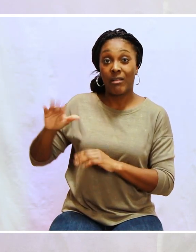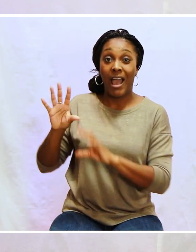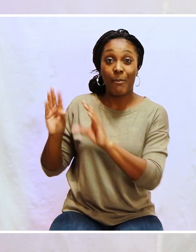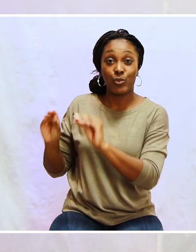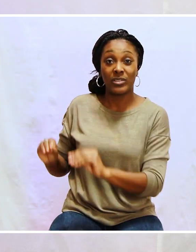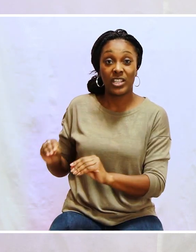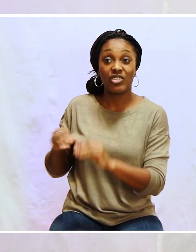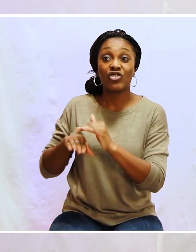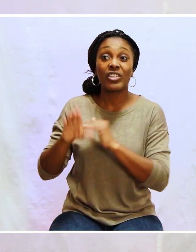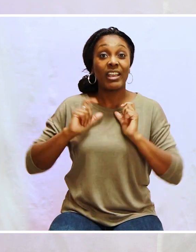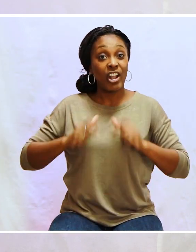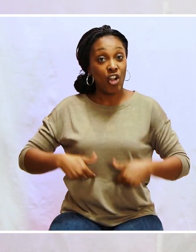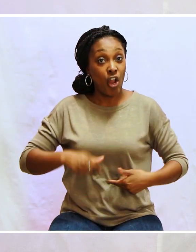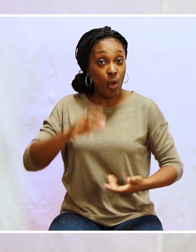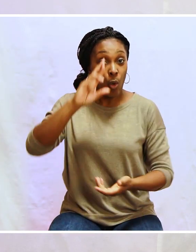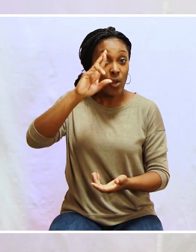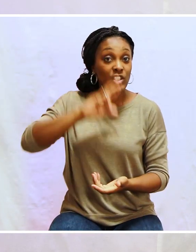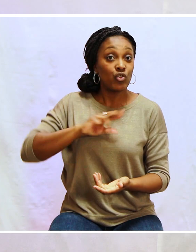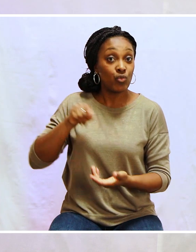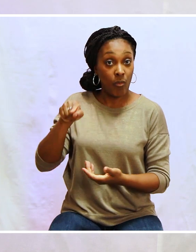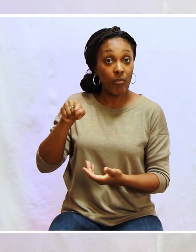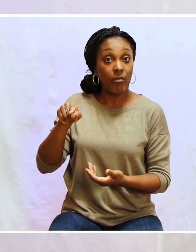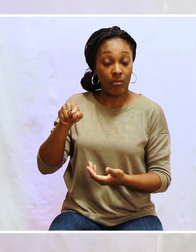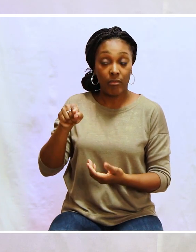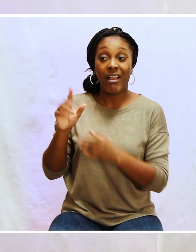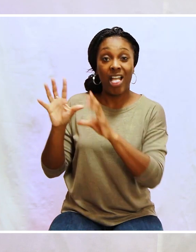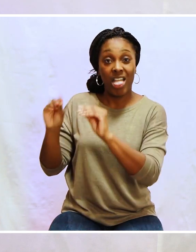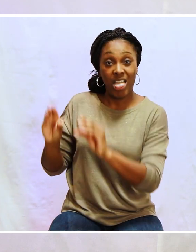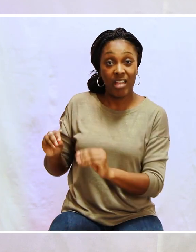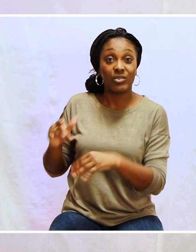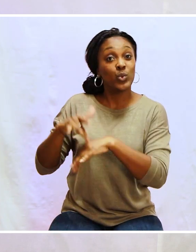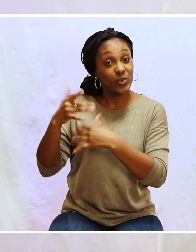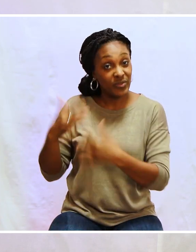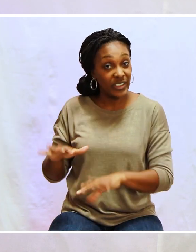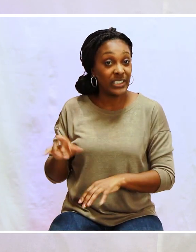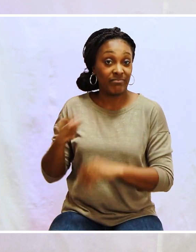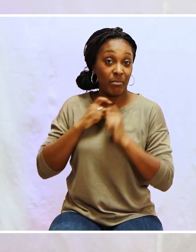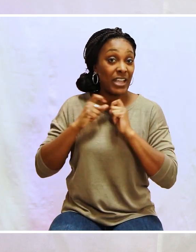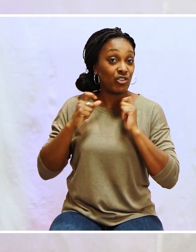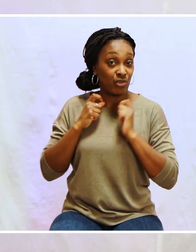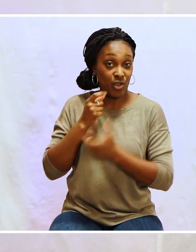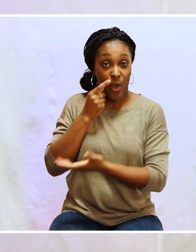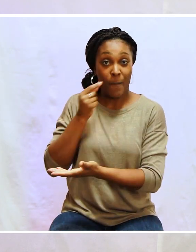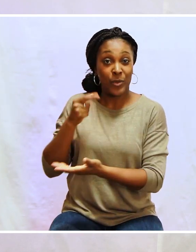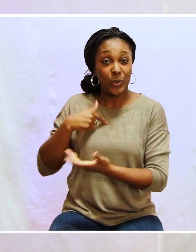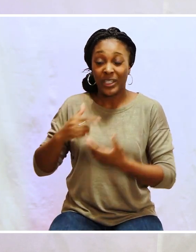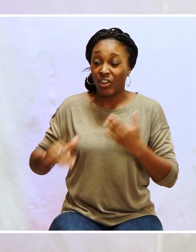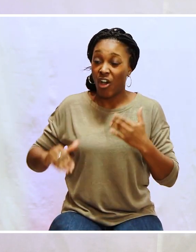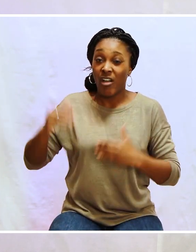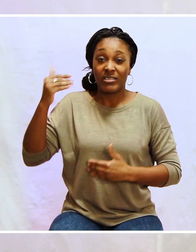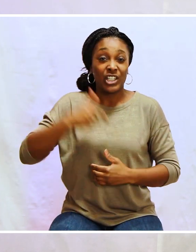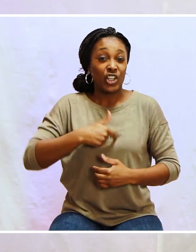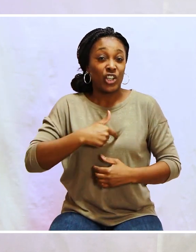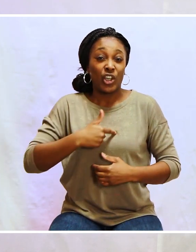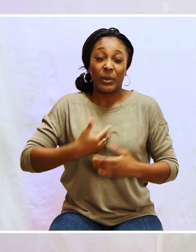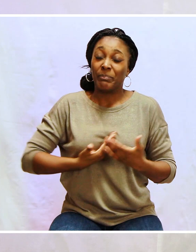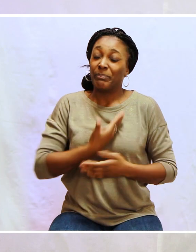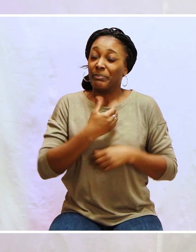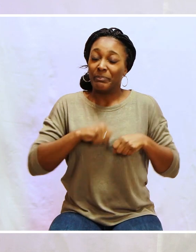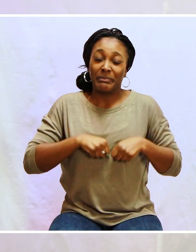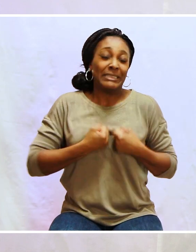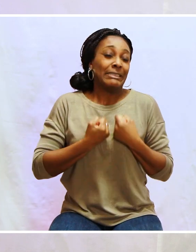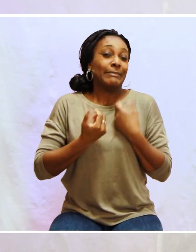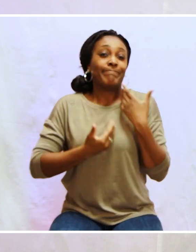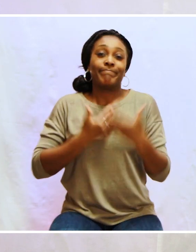bien, religieuse. Et, euh, et toute sa vie, eh bien, il avait ce cœur qui était brisé. Et puis un jour, il s'est approché de